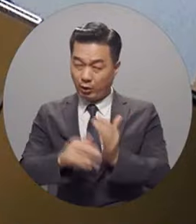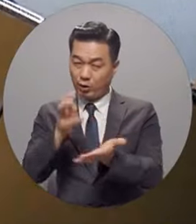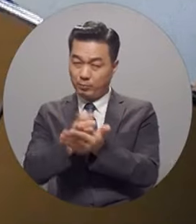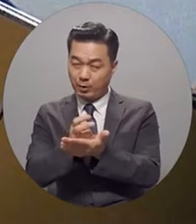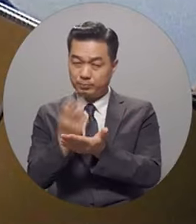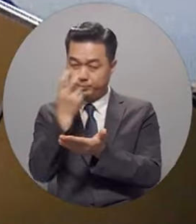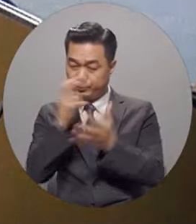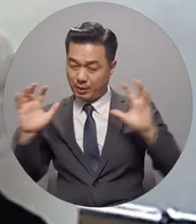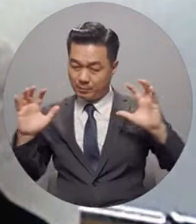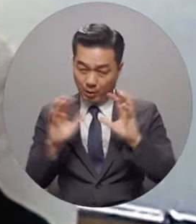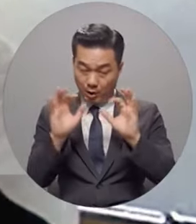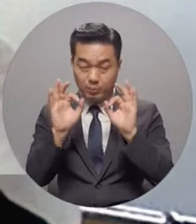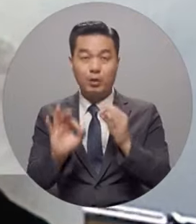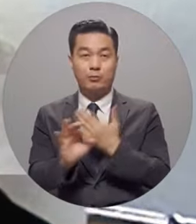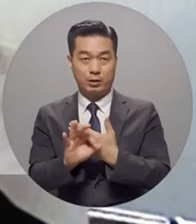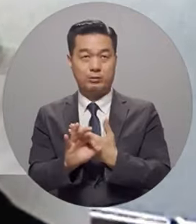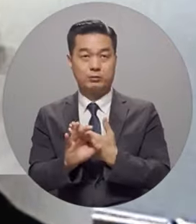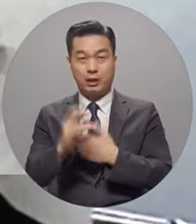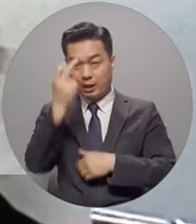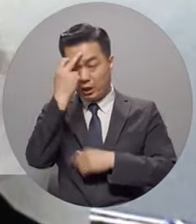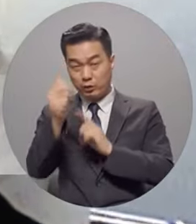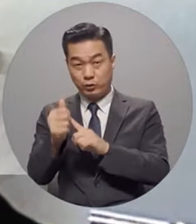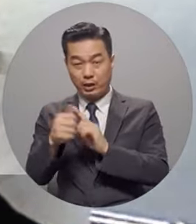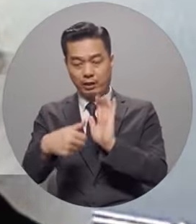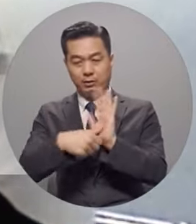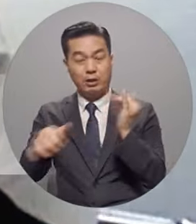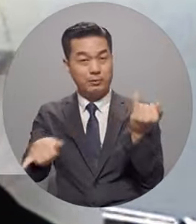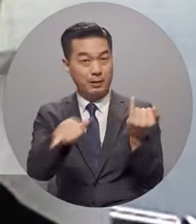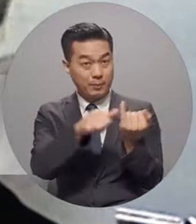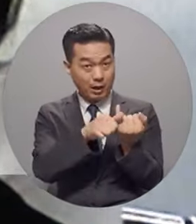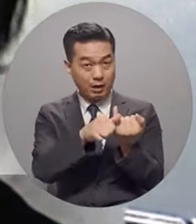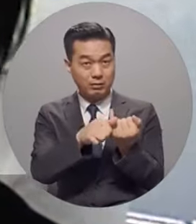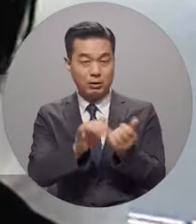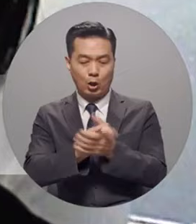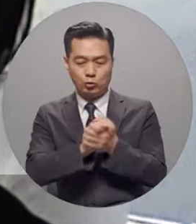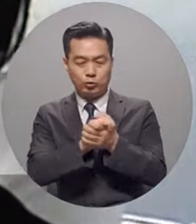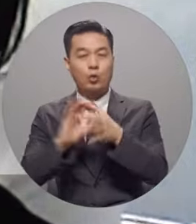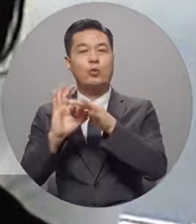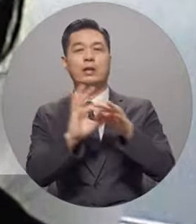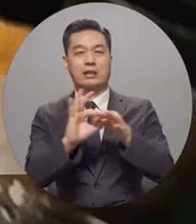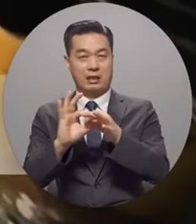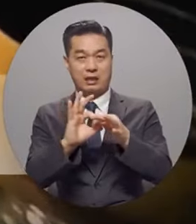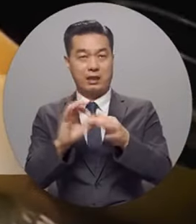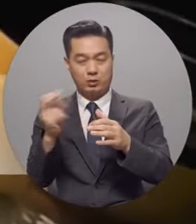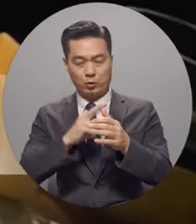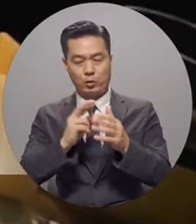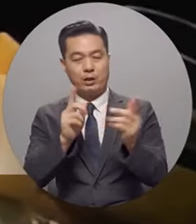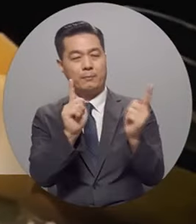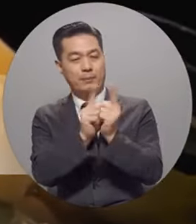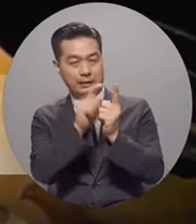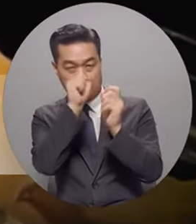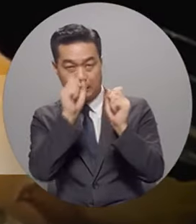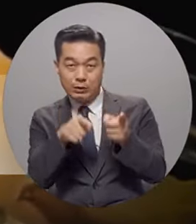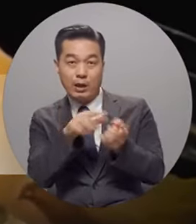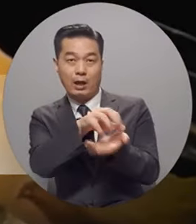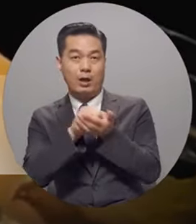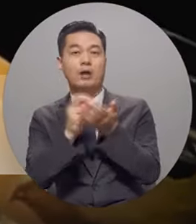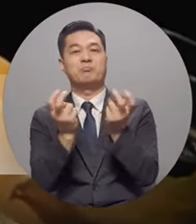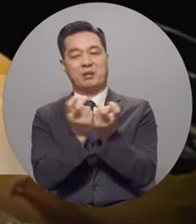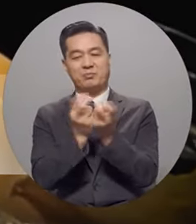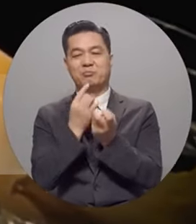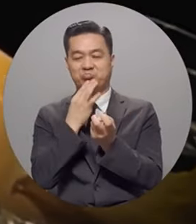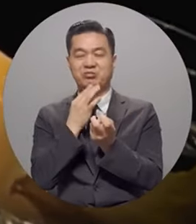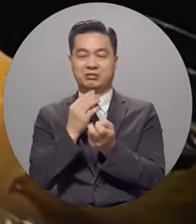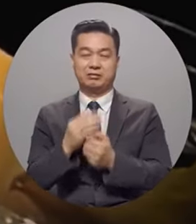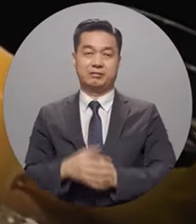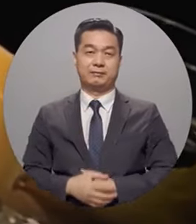종합해보면 최 목사가 김 여사에게 준 디올백 등은 우호적 관계 유지나 접견 기회를 얻기 위한 수단이라고 설명했습니다.